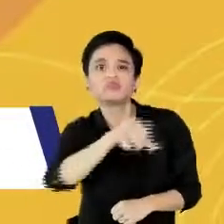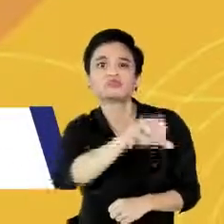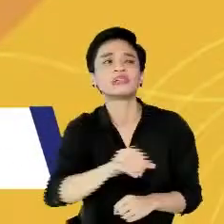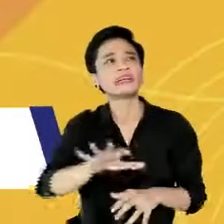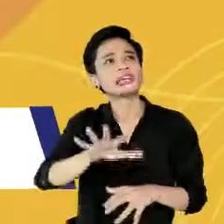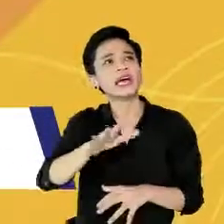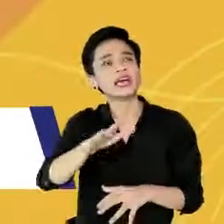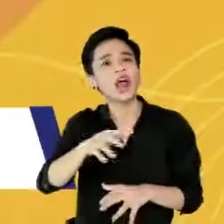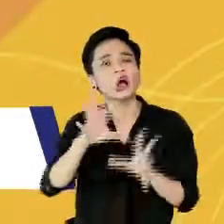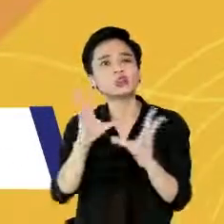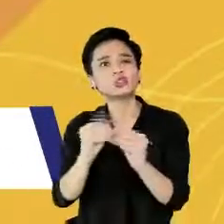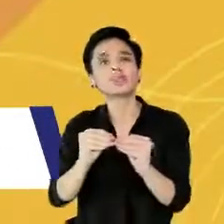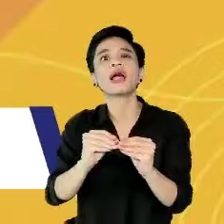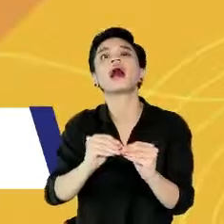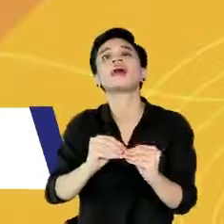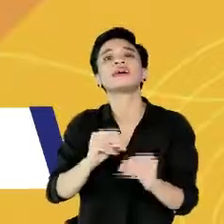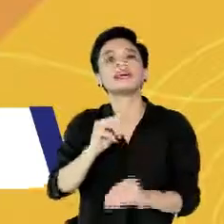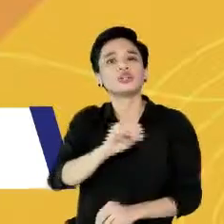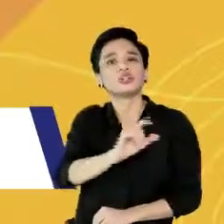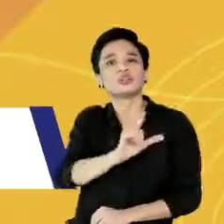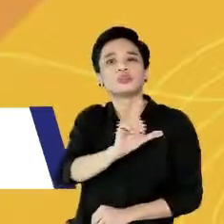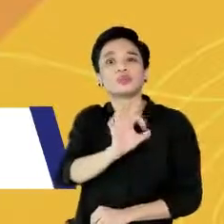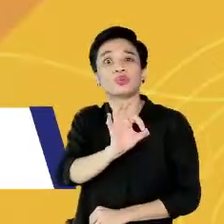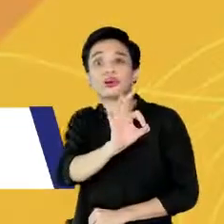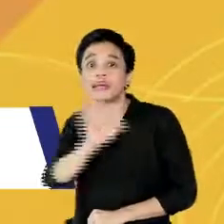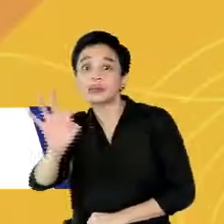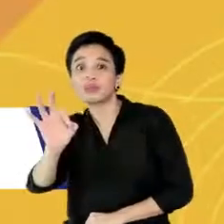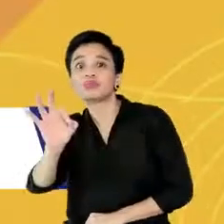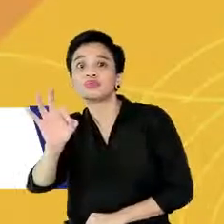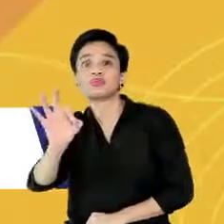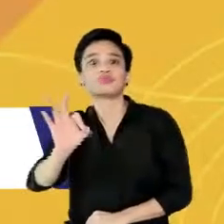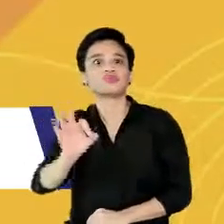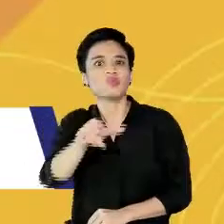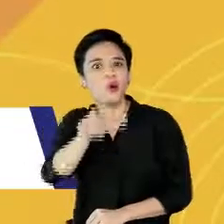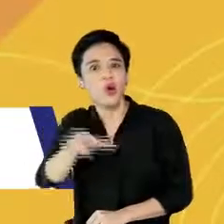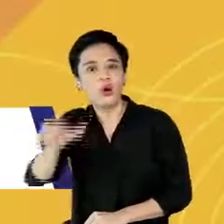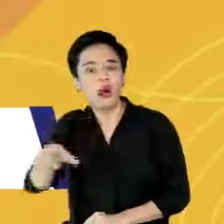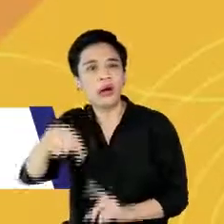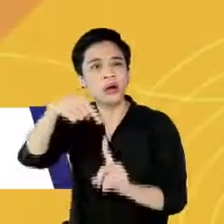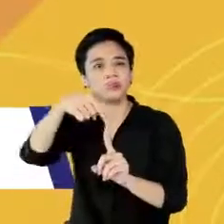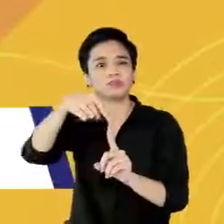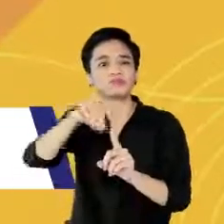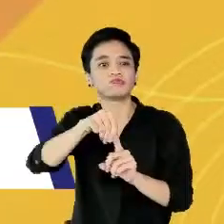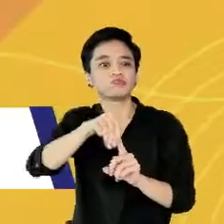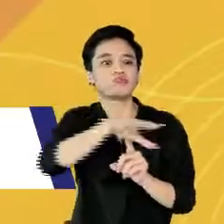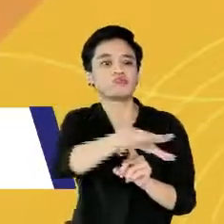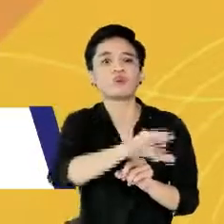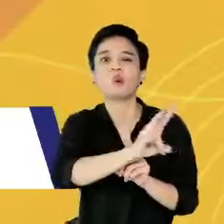dari 7000 yang satu mengaku 10-20